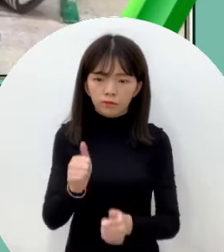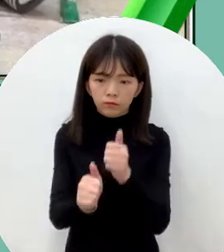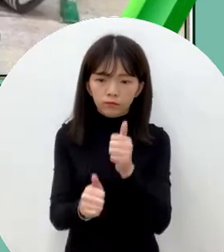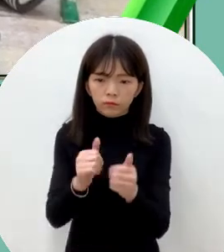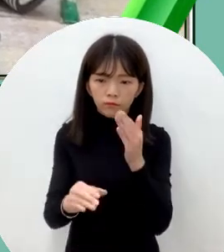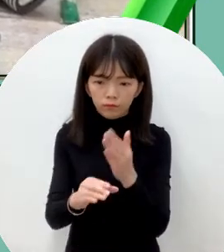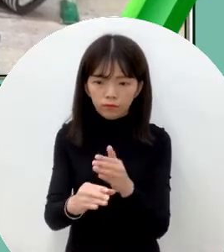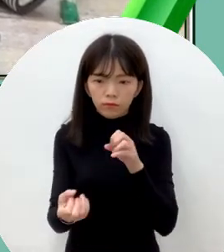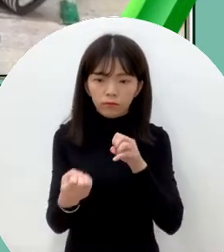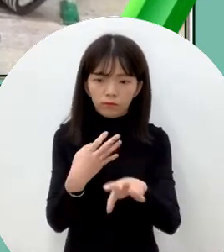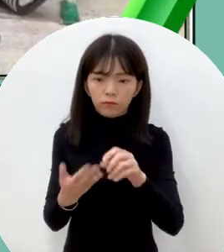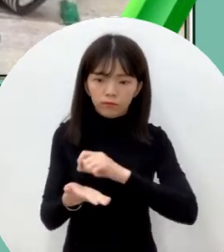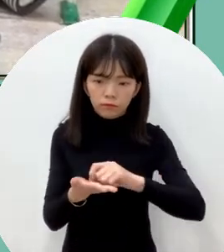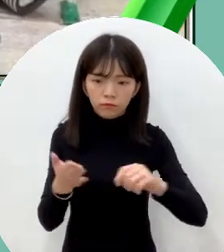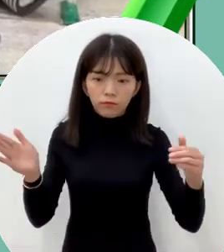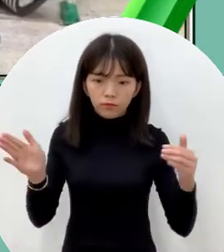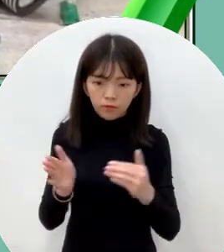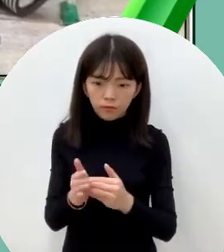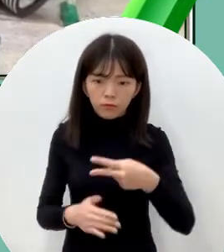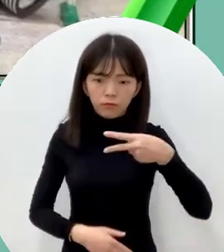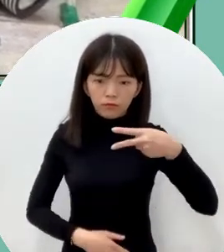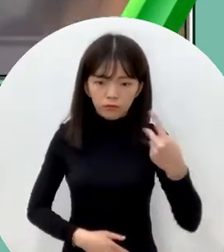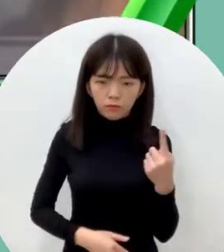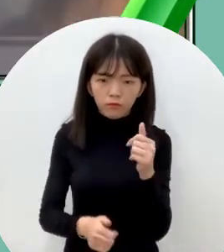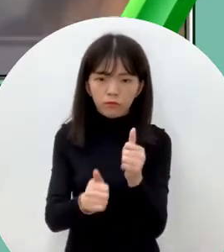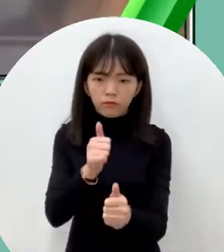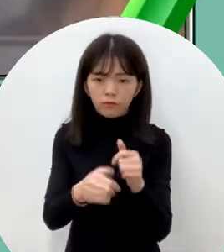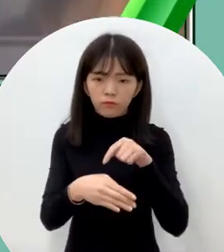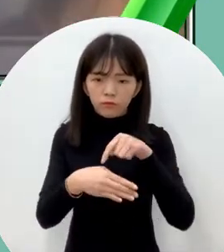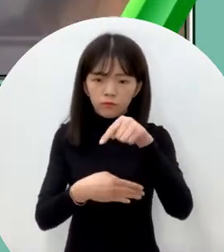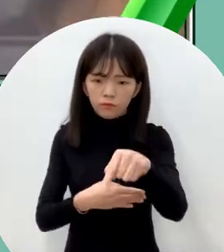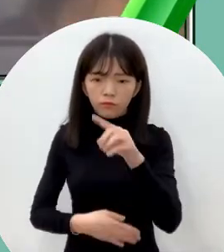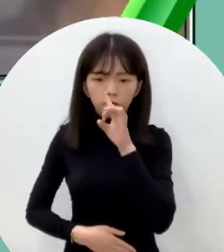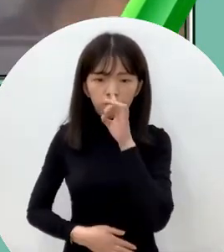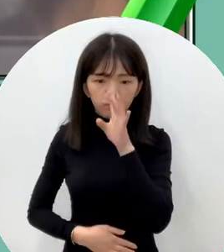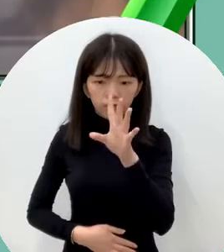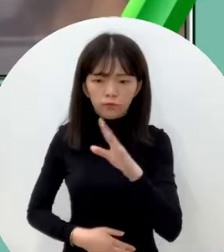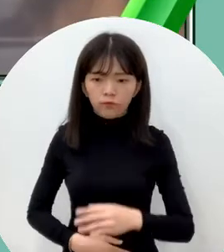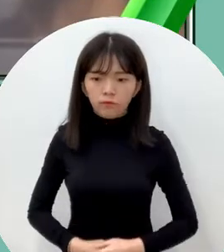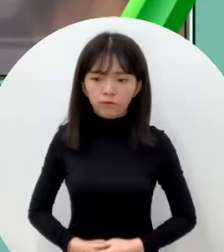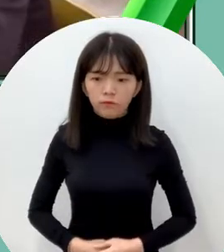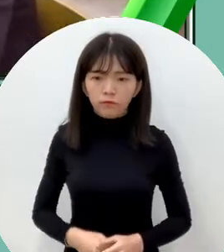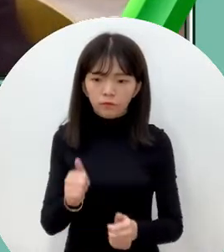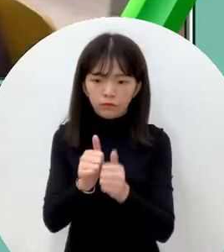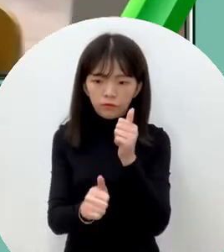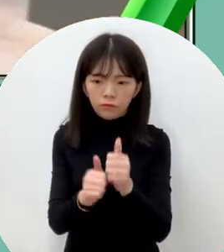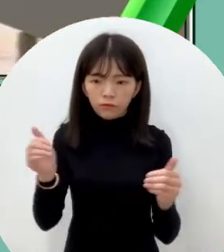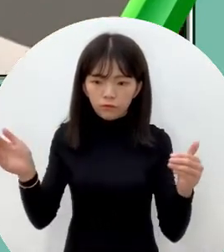시험 시간 중에는 답안지 작성이 끝났어도 시험실 퇴실이 불가능합니다.